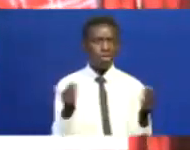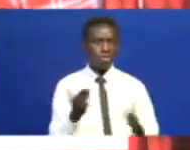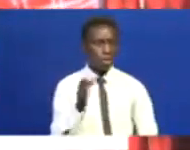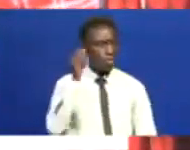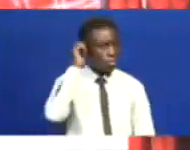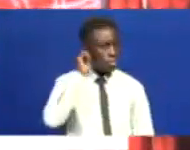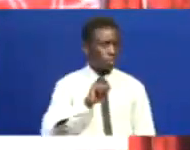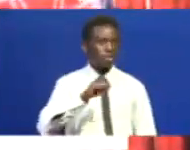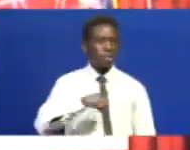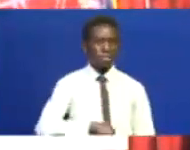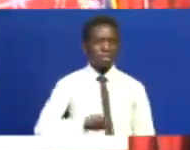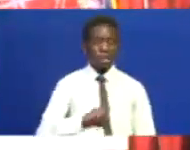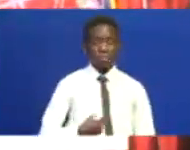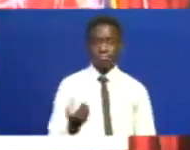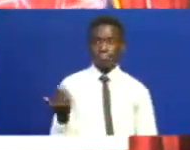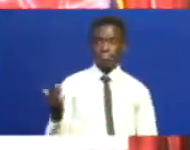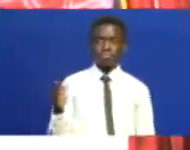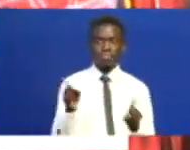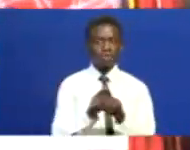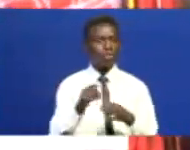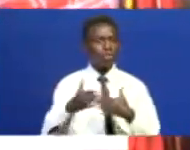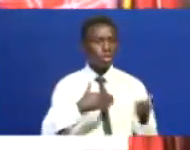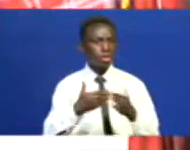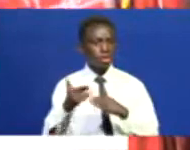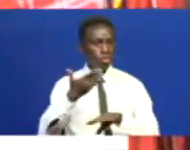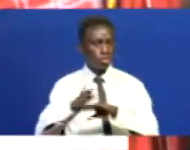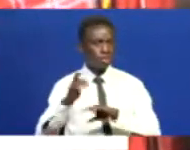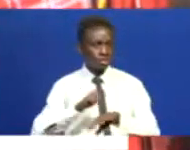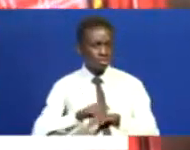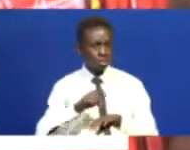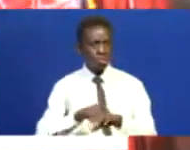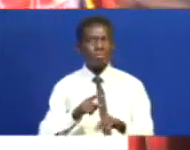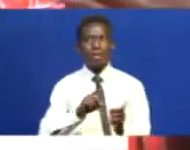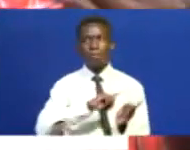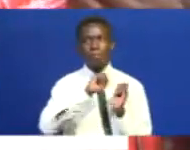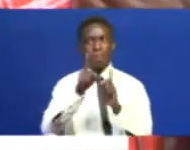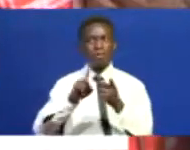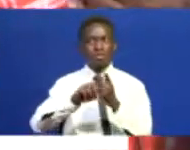Masai Mara. Na bila kupoteza muda na kurudisha kwako